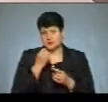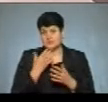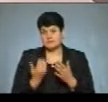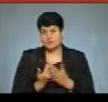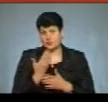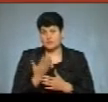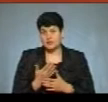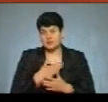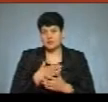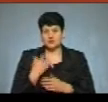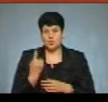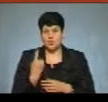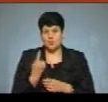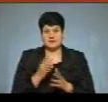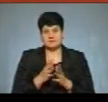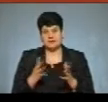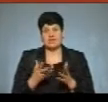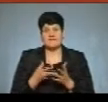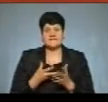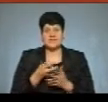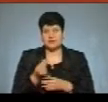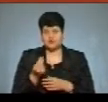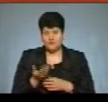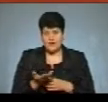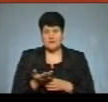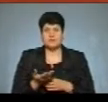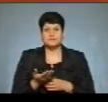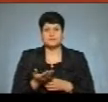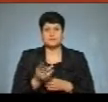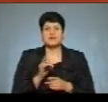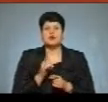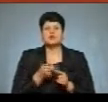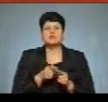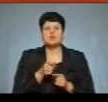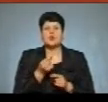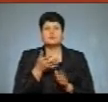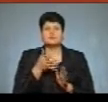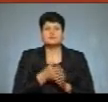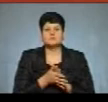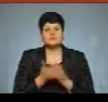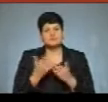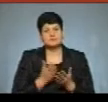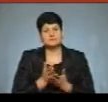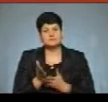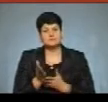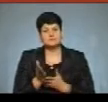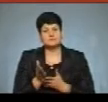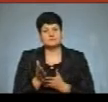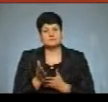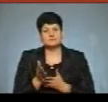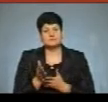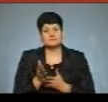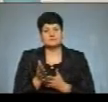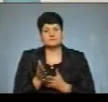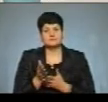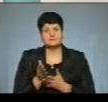так, для нашої області збільшене фінансування. На що ці кошти спрямують, чи, можливо, вже спрямували, на що вони вже, можливо,